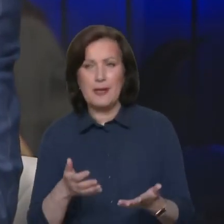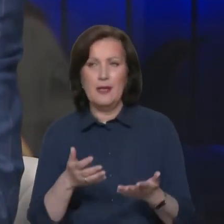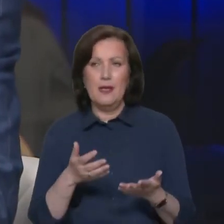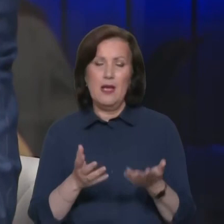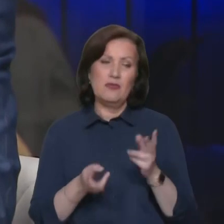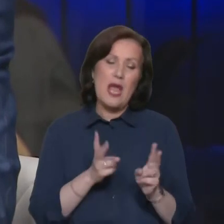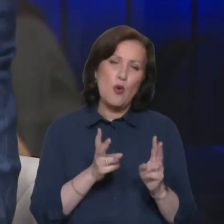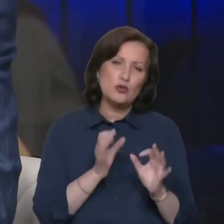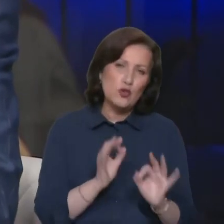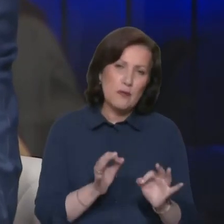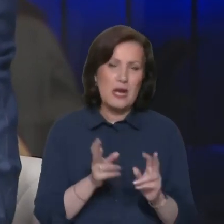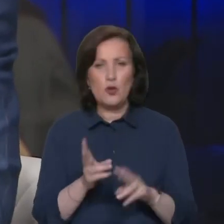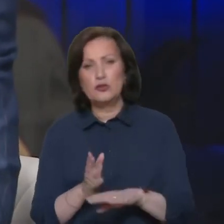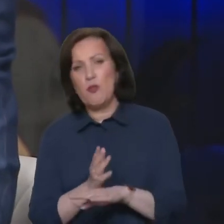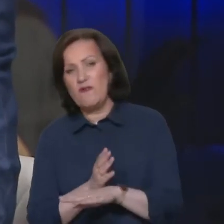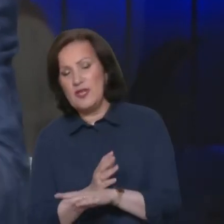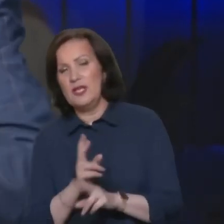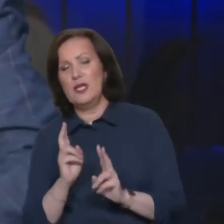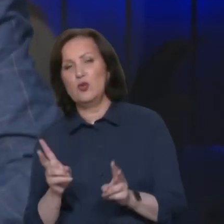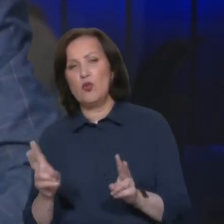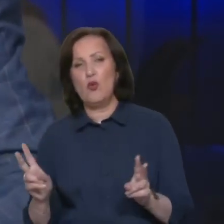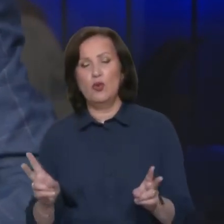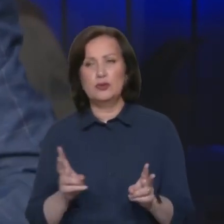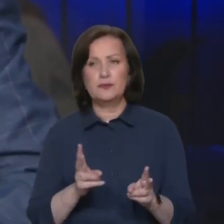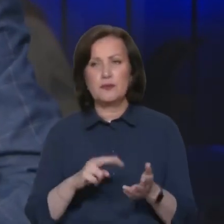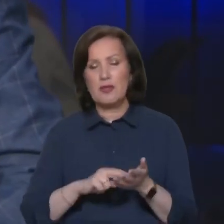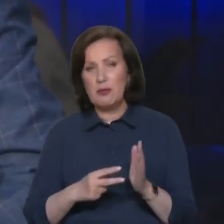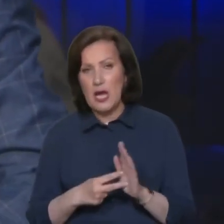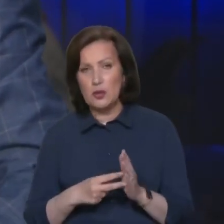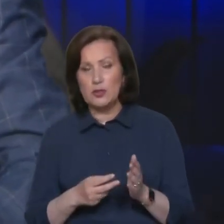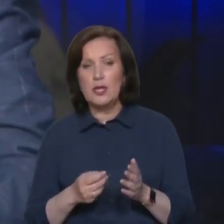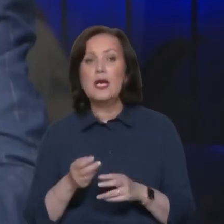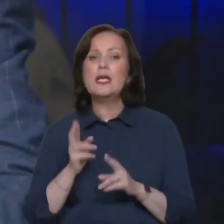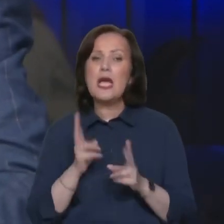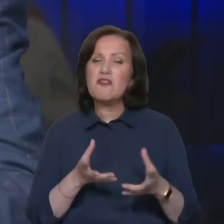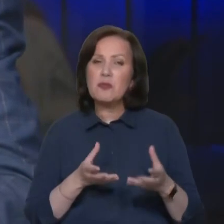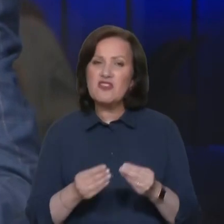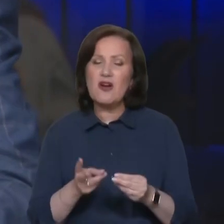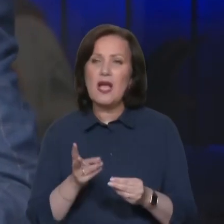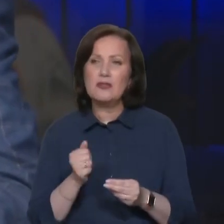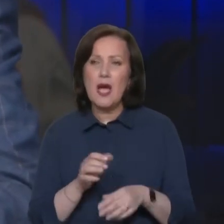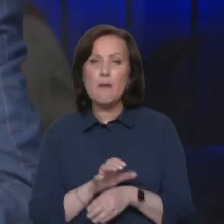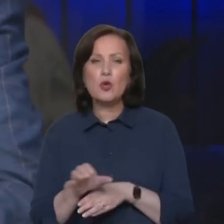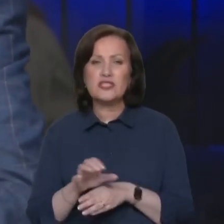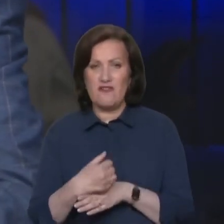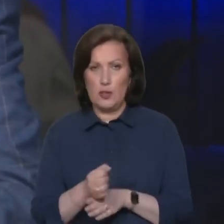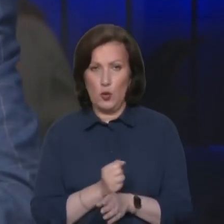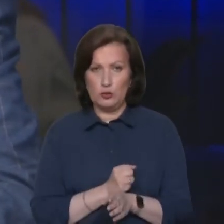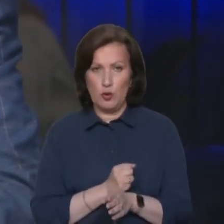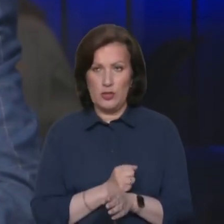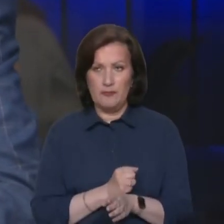когось нормальний, для когось повільний, для когось плановий, як він впливає на поставки озброєнь?